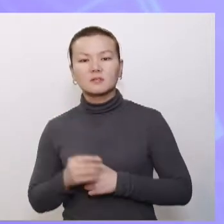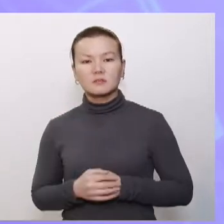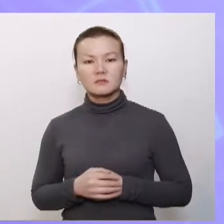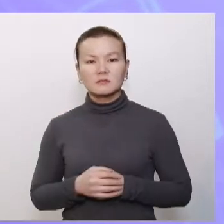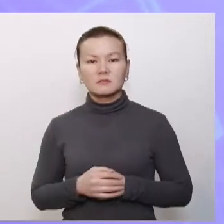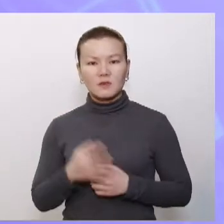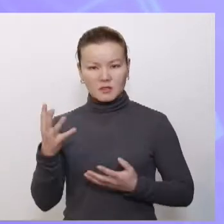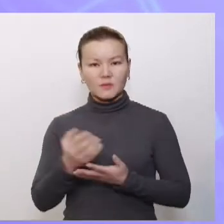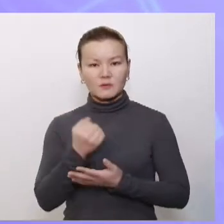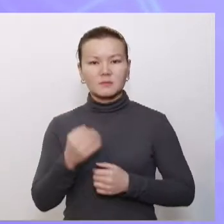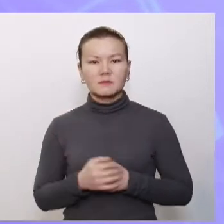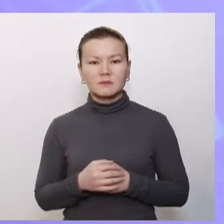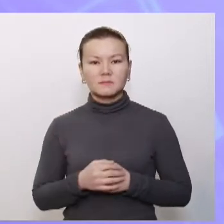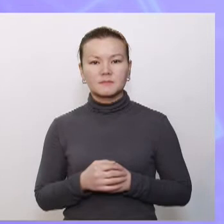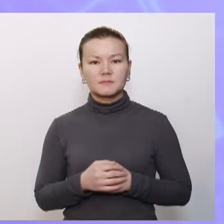Таптыкпы?